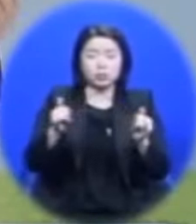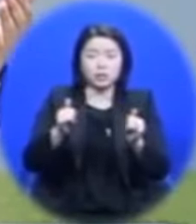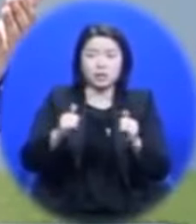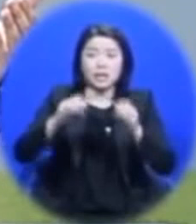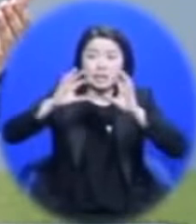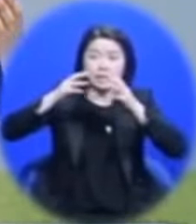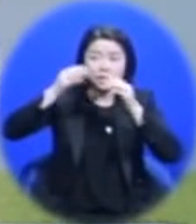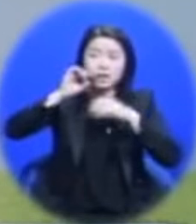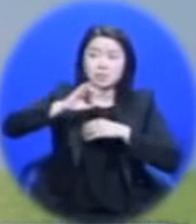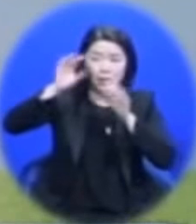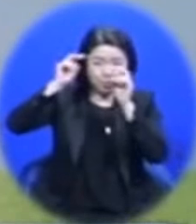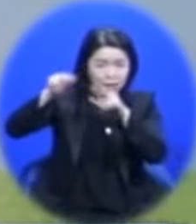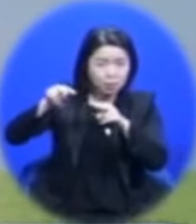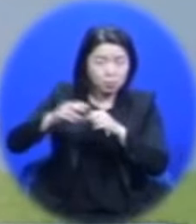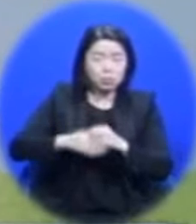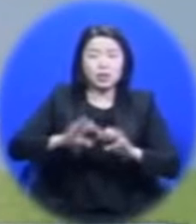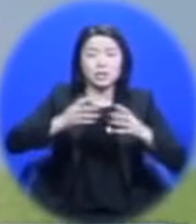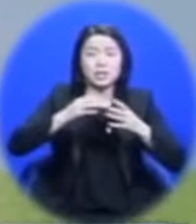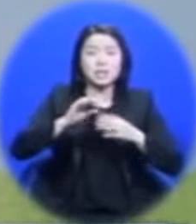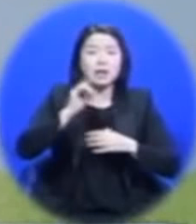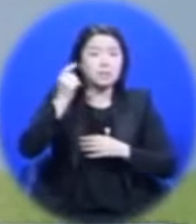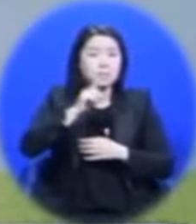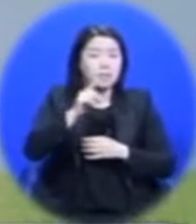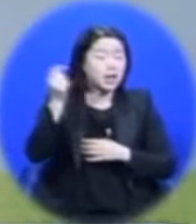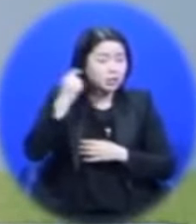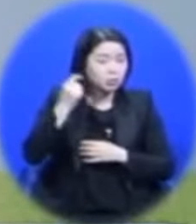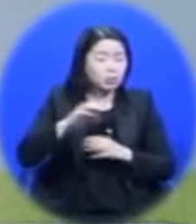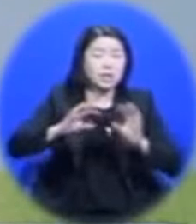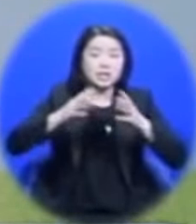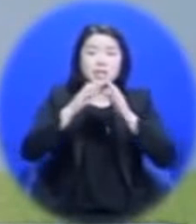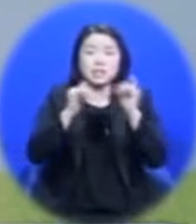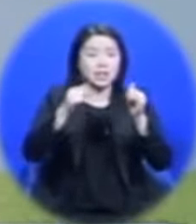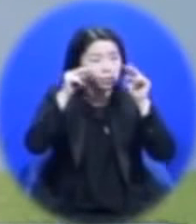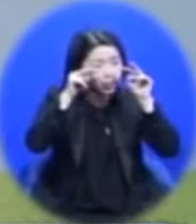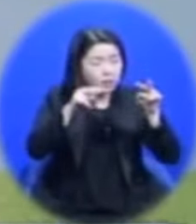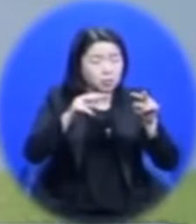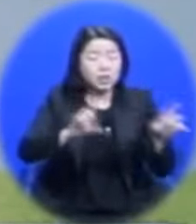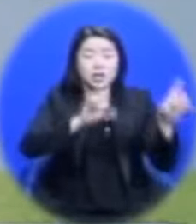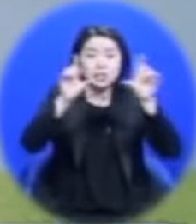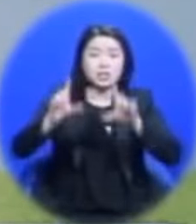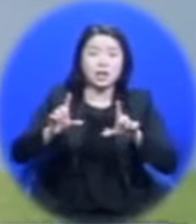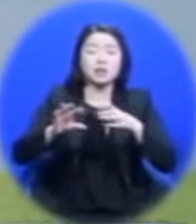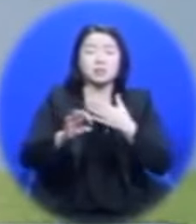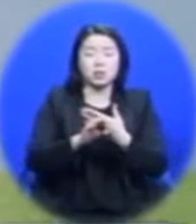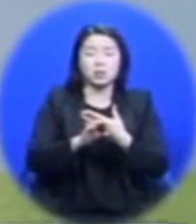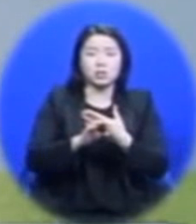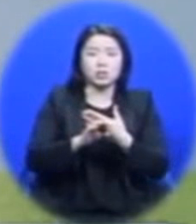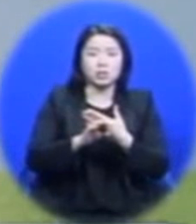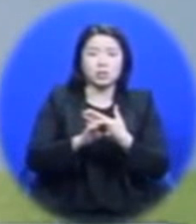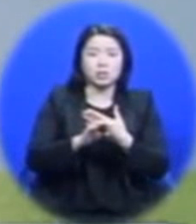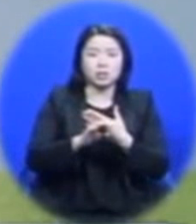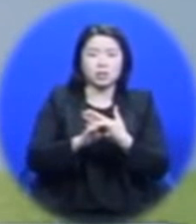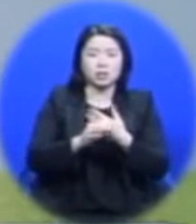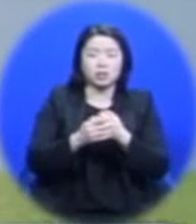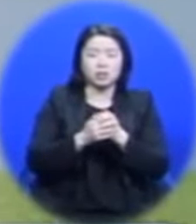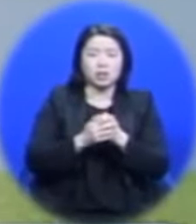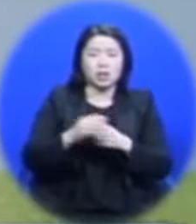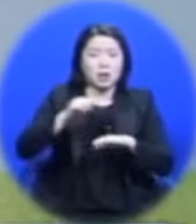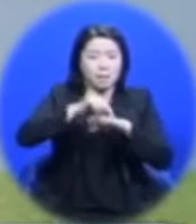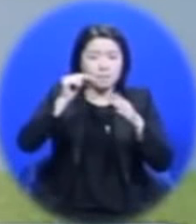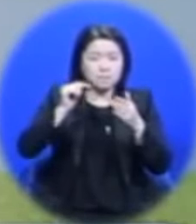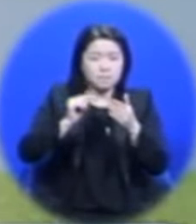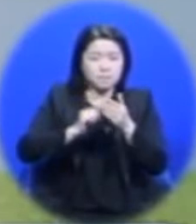세상만 바라보고 세상 말만 듣고 세상 사람만 쳐다보고 이렇게 살다가는 정말 심령이